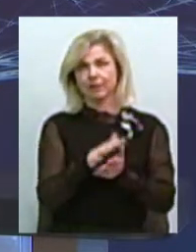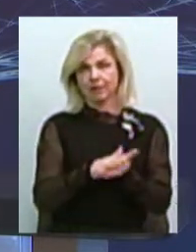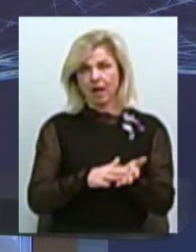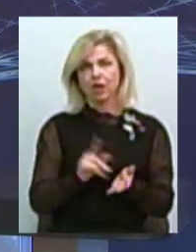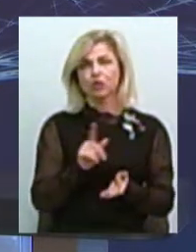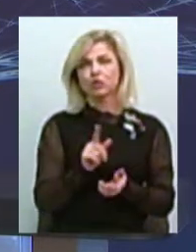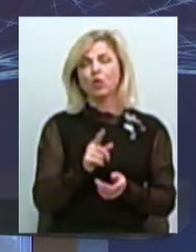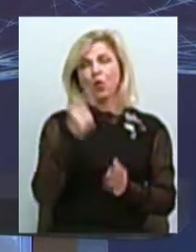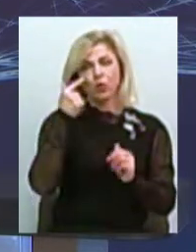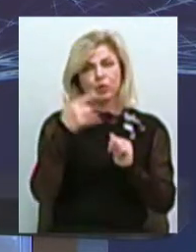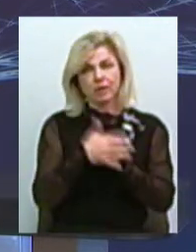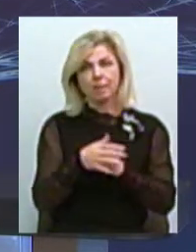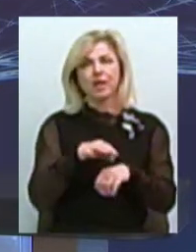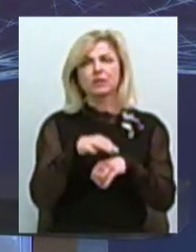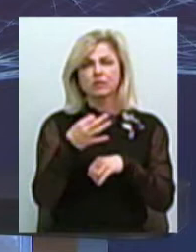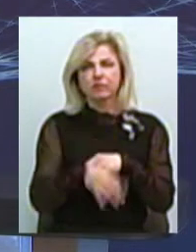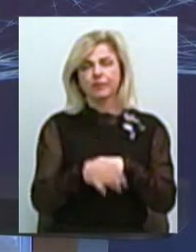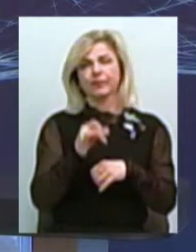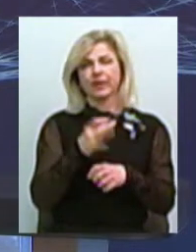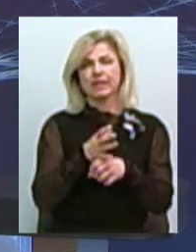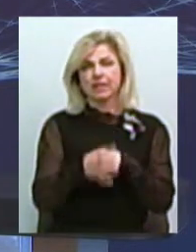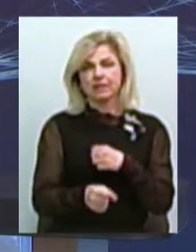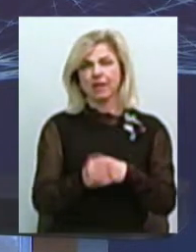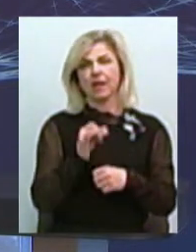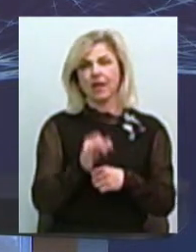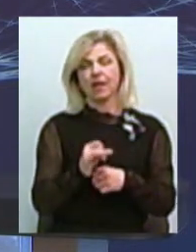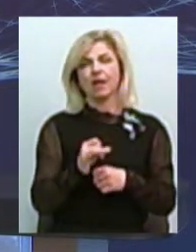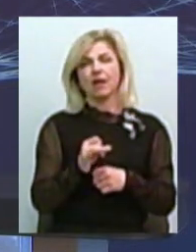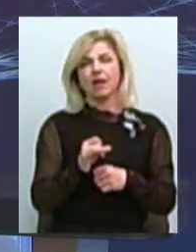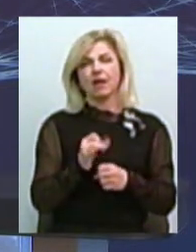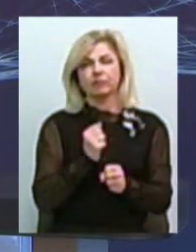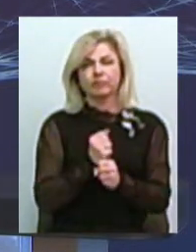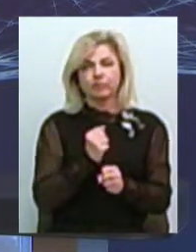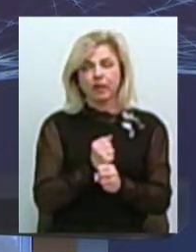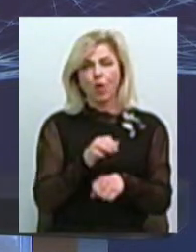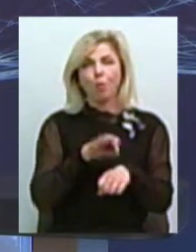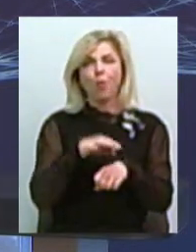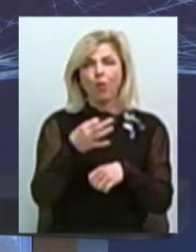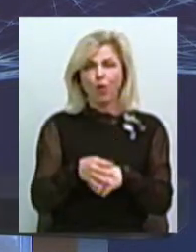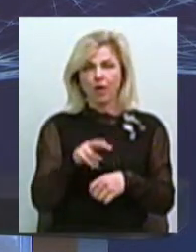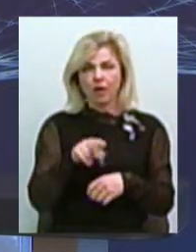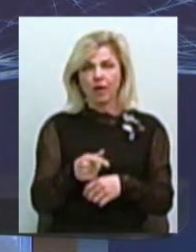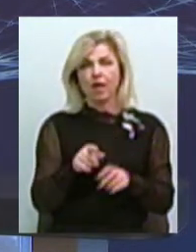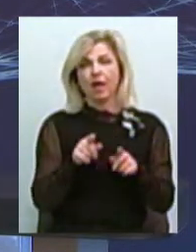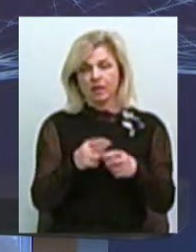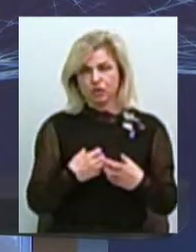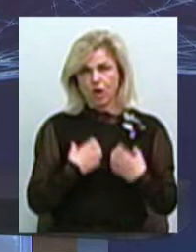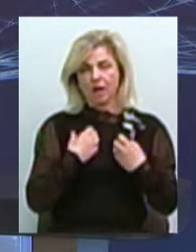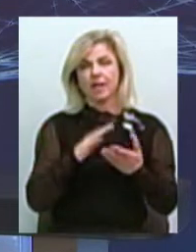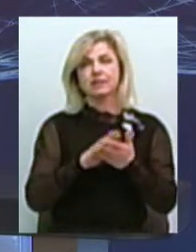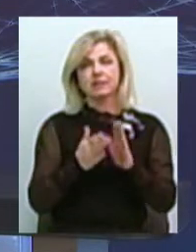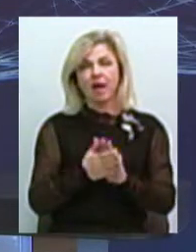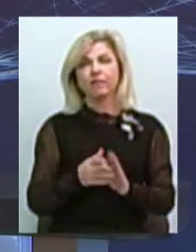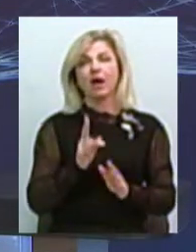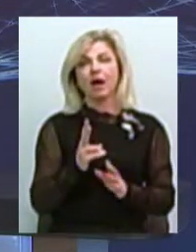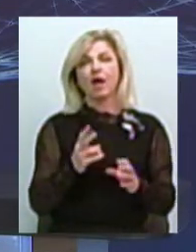що експлуатація, знущання, насилля, причинення болю та такого жахливого ставлення до тварин